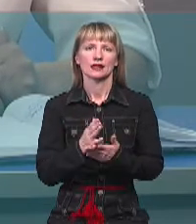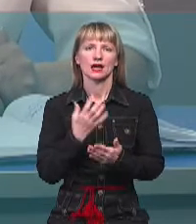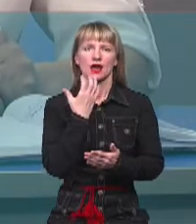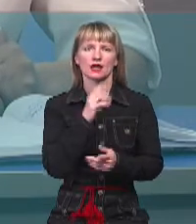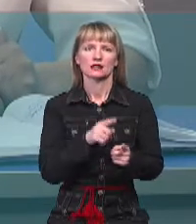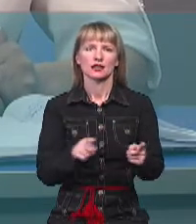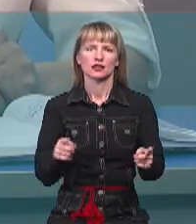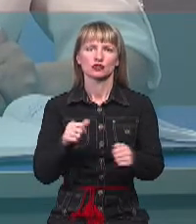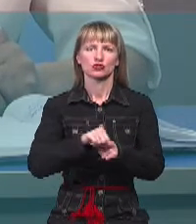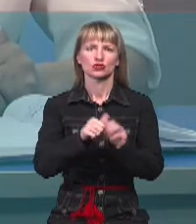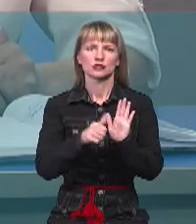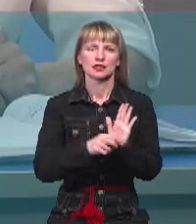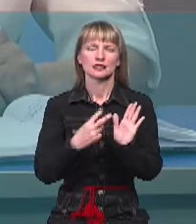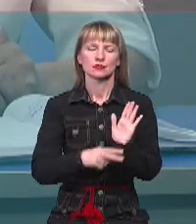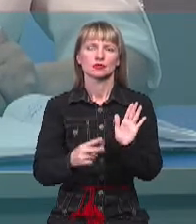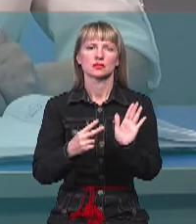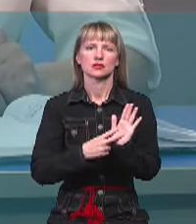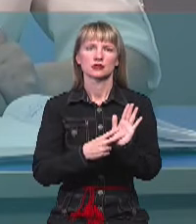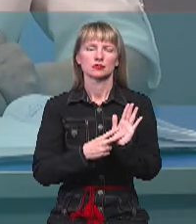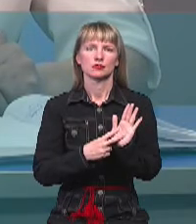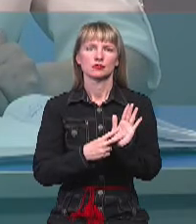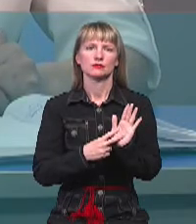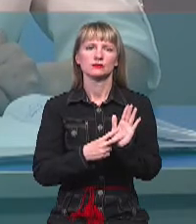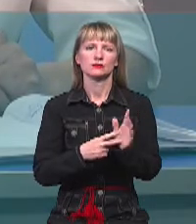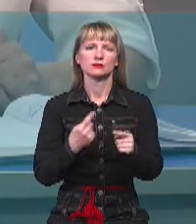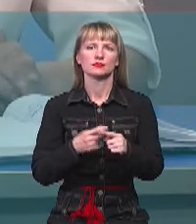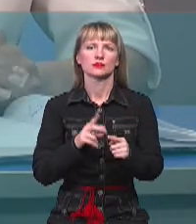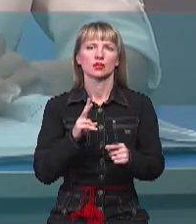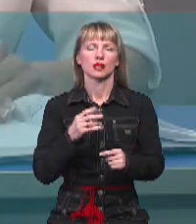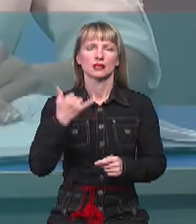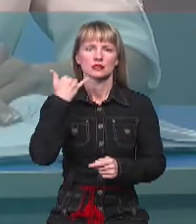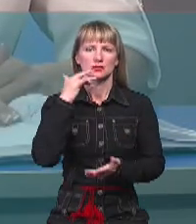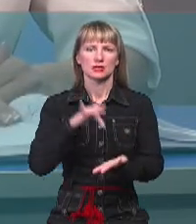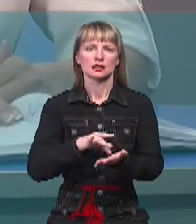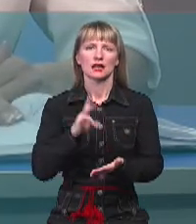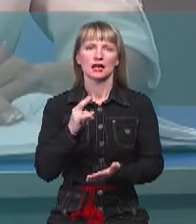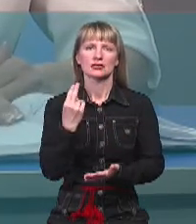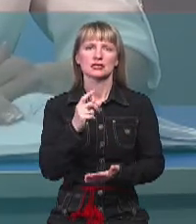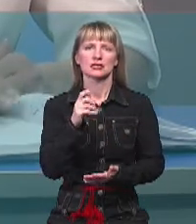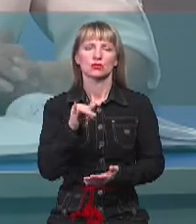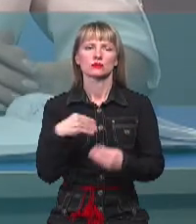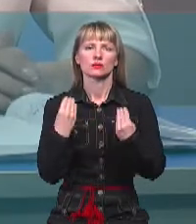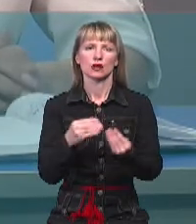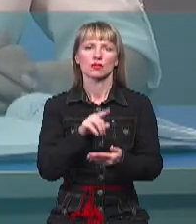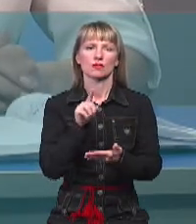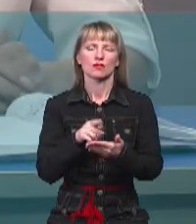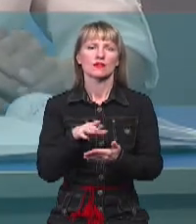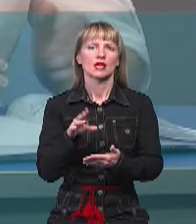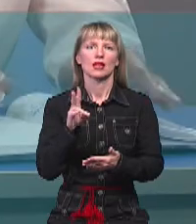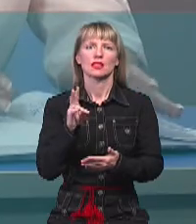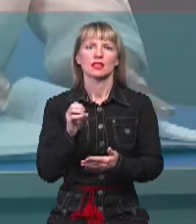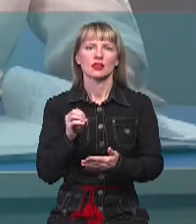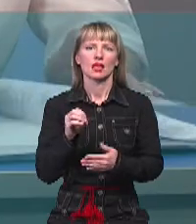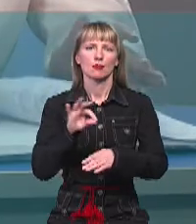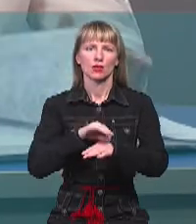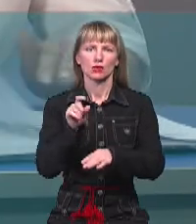лінія 1677. 1677. Так, це кол-центр НСЗУ. Там дають відповіді всім, не лише пацієнтам, але й